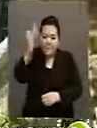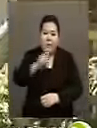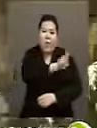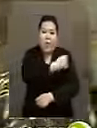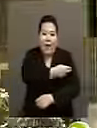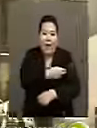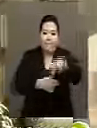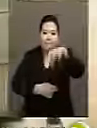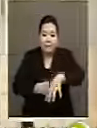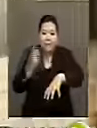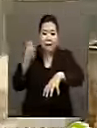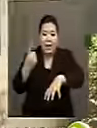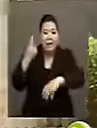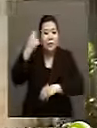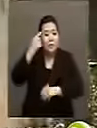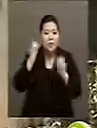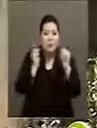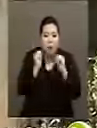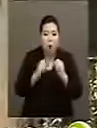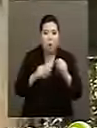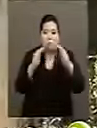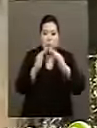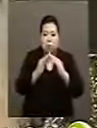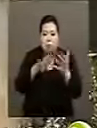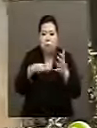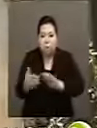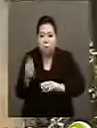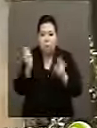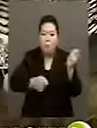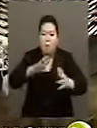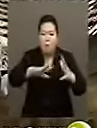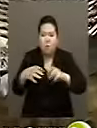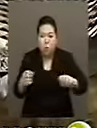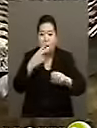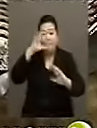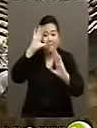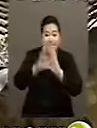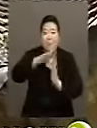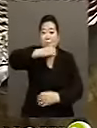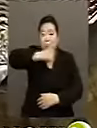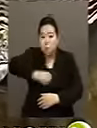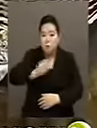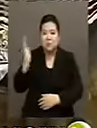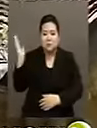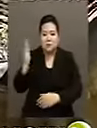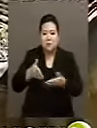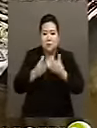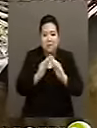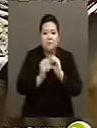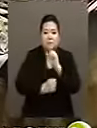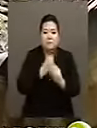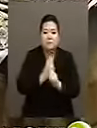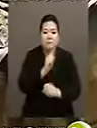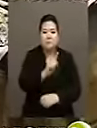ใหม่เนี่ยเกรงว่าตึกบุญญพัฒน์จะถูกทุบไปเพราะว่าอายุก็ไม่ใช่น้อยดูจากภาพนี่นะฮะอายุ100ปี